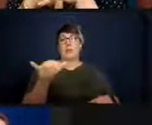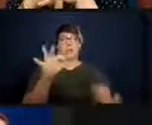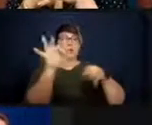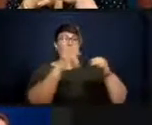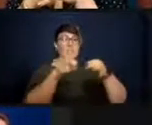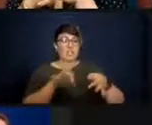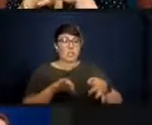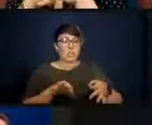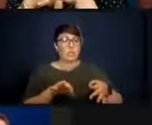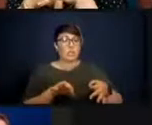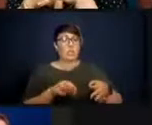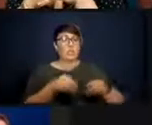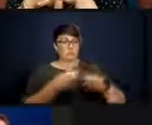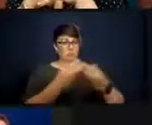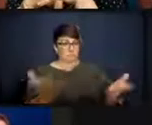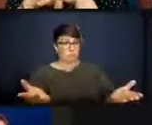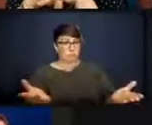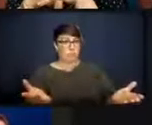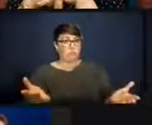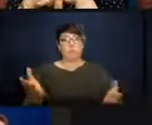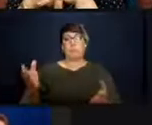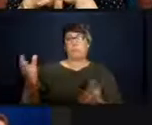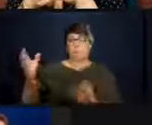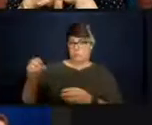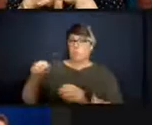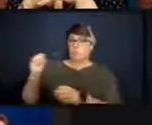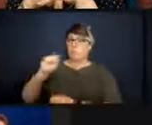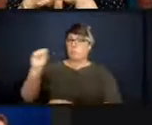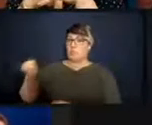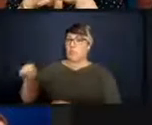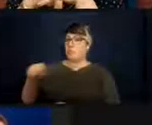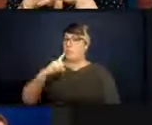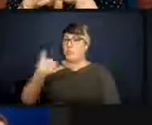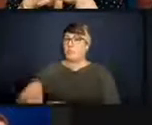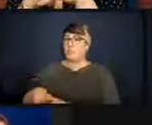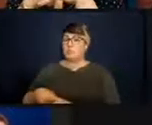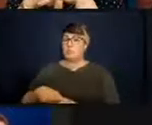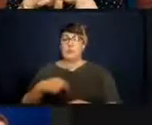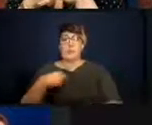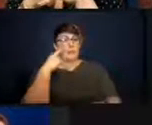Mojawapo ya mambo ambayo tulizungumzia ni ili tuwe na